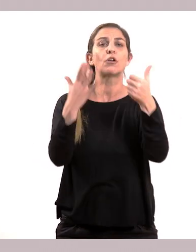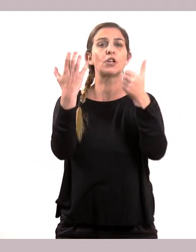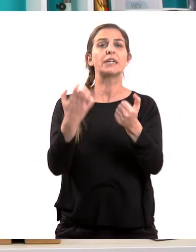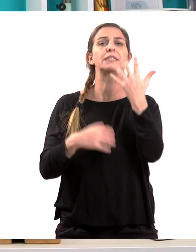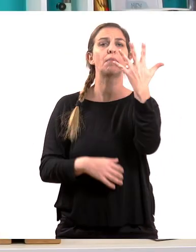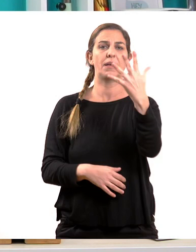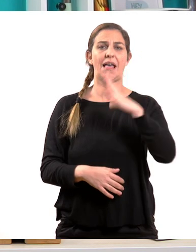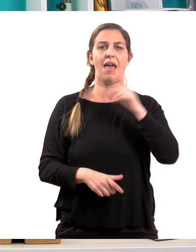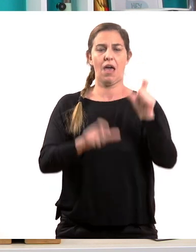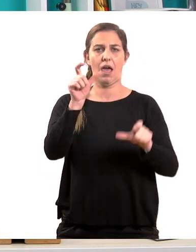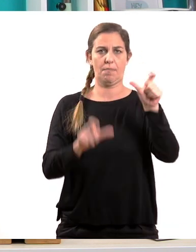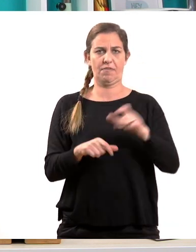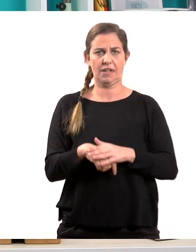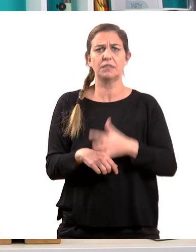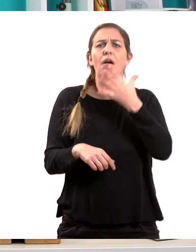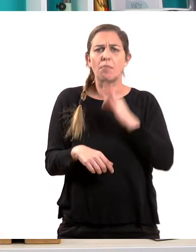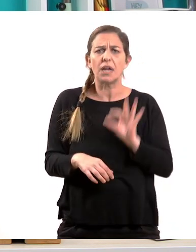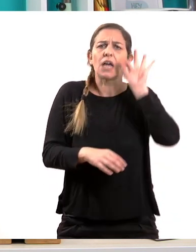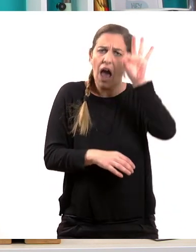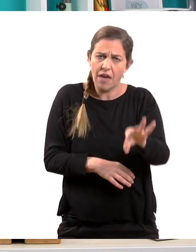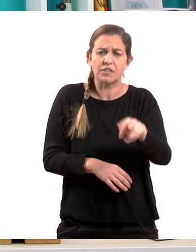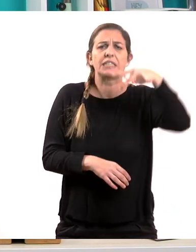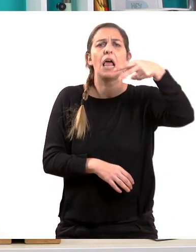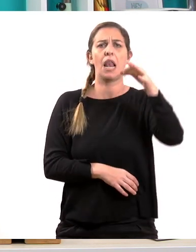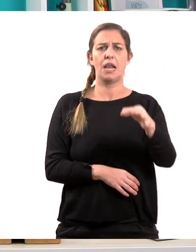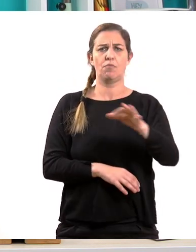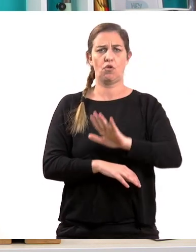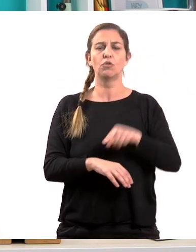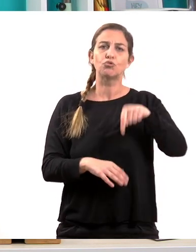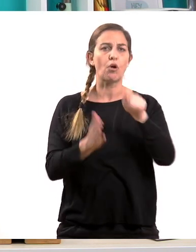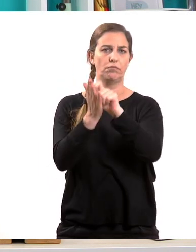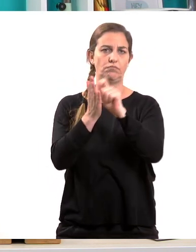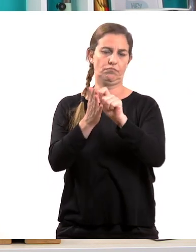μερικούς. Ο προορισμός τους ήταν η Λίμνος. Για να το σημειώσουμε.